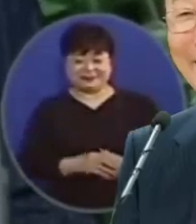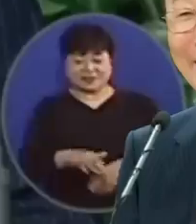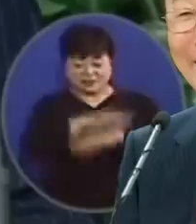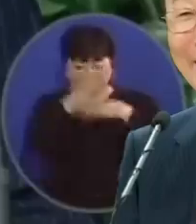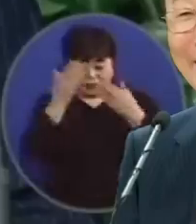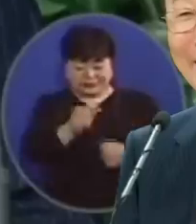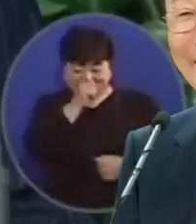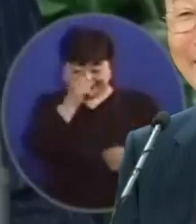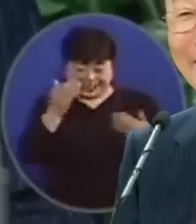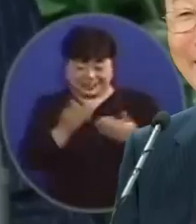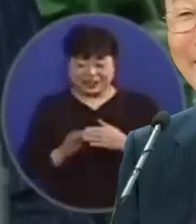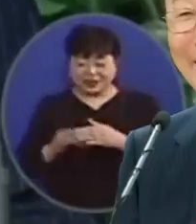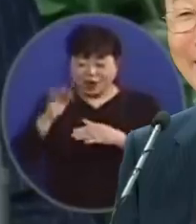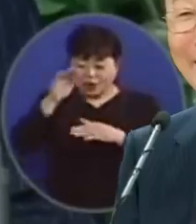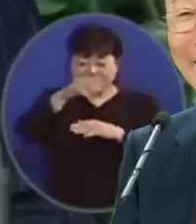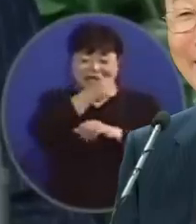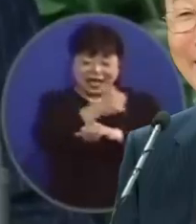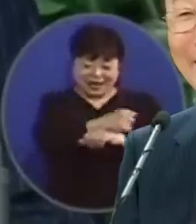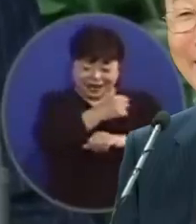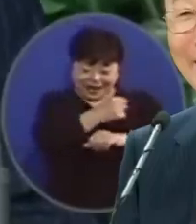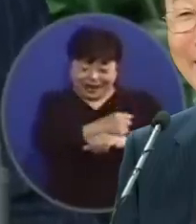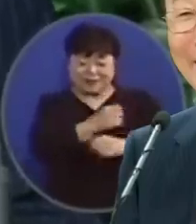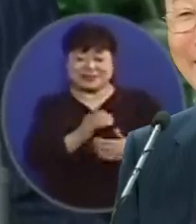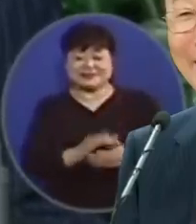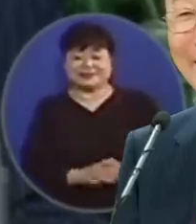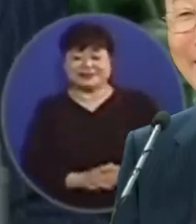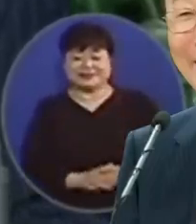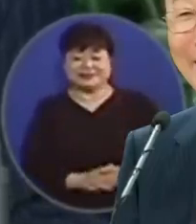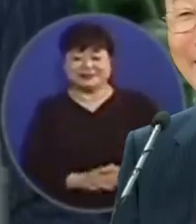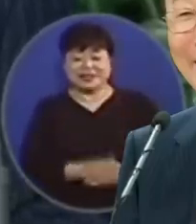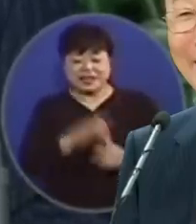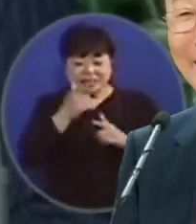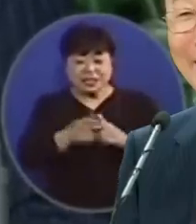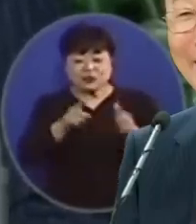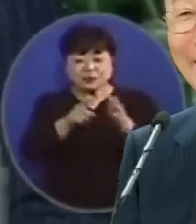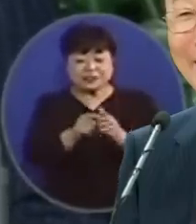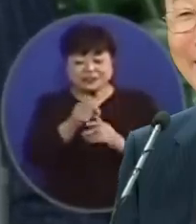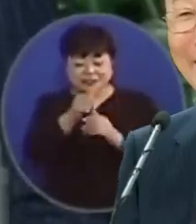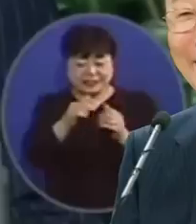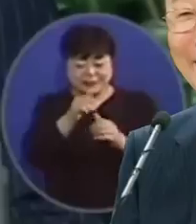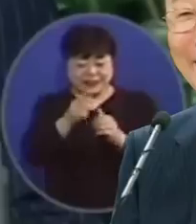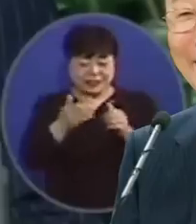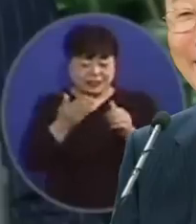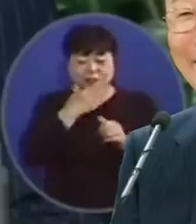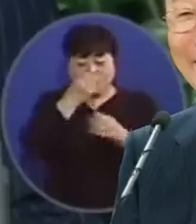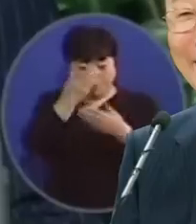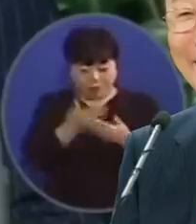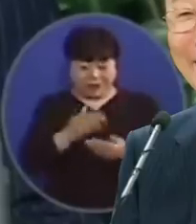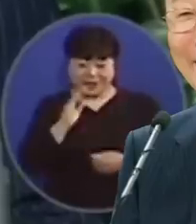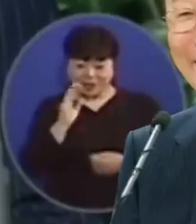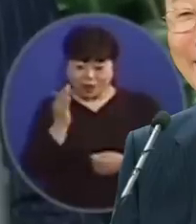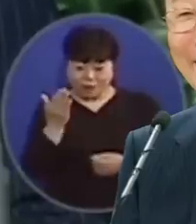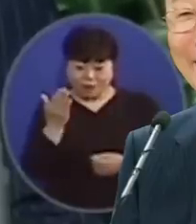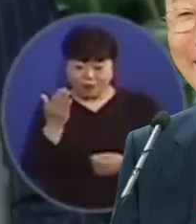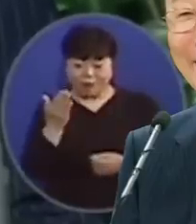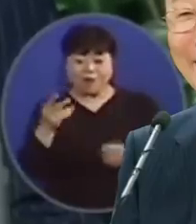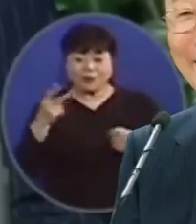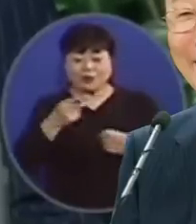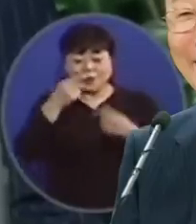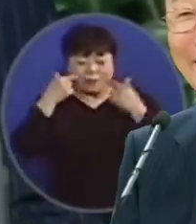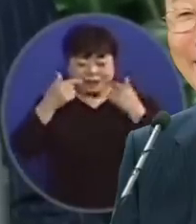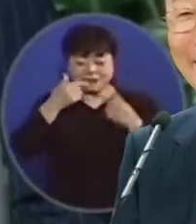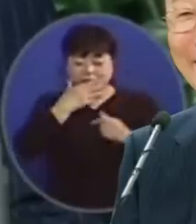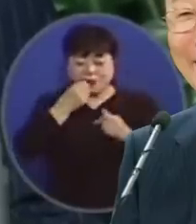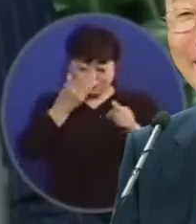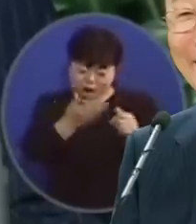모든 착한 일을 넘치게 하라고 그렇게 하신 것입니다. 우리 예수 믿는 사람들이 하나님께 복을 받게 되고 또 반드시